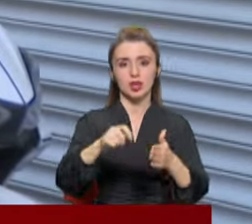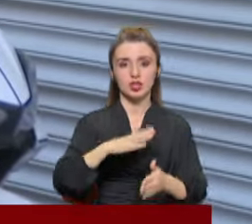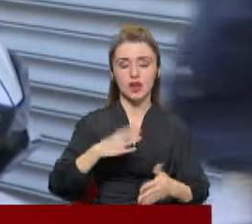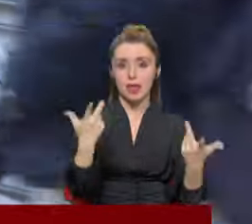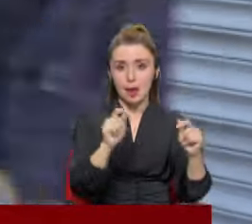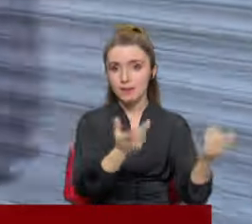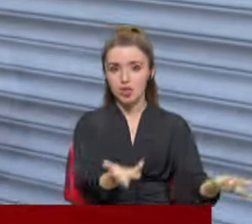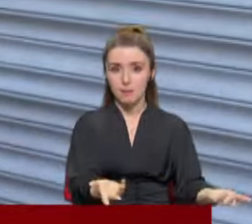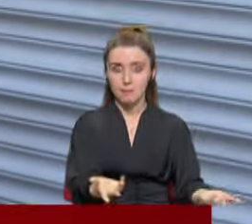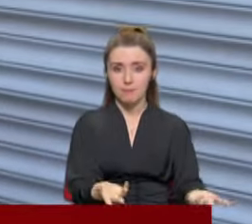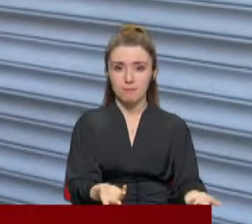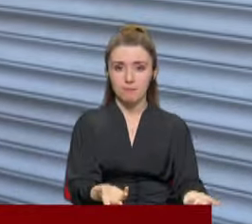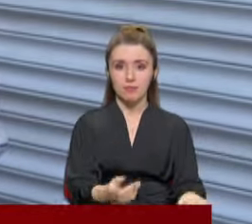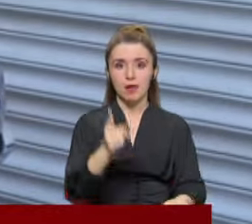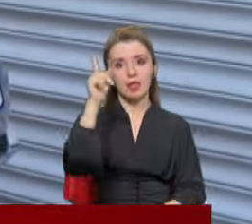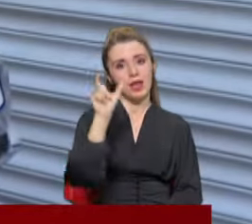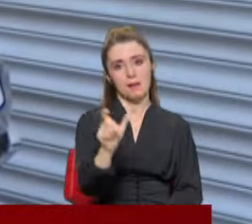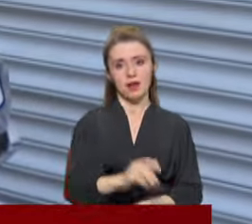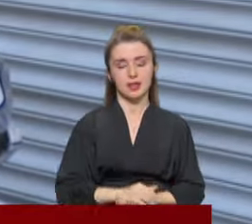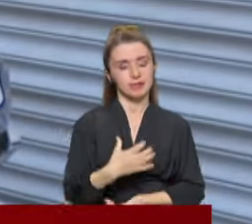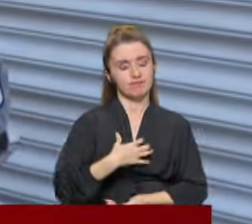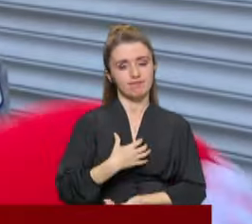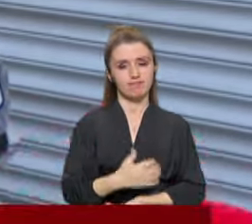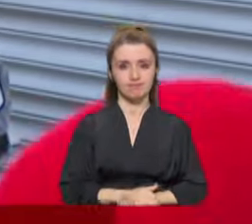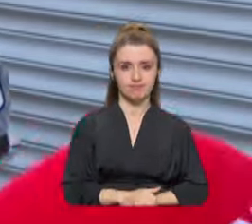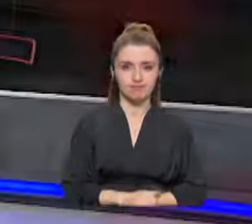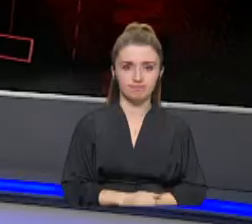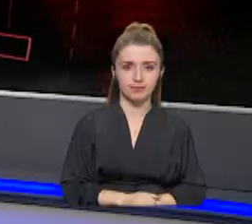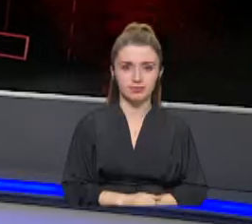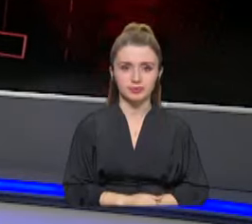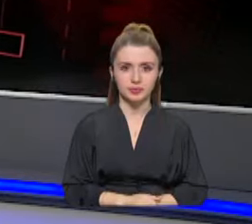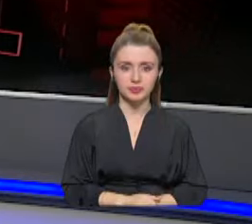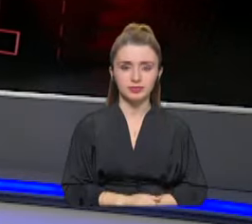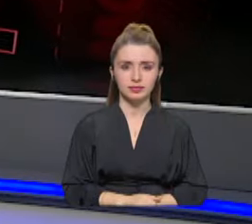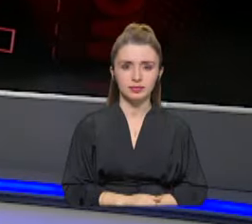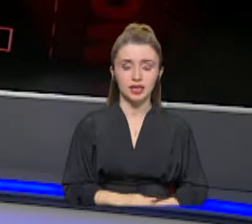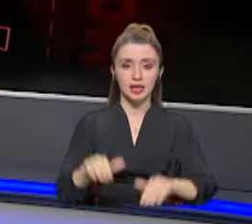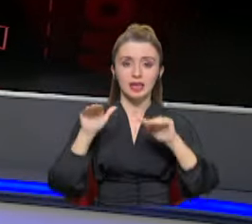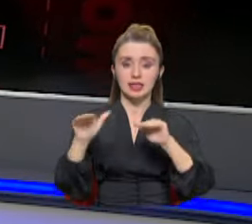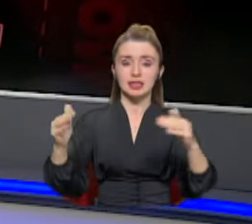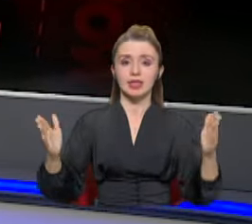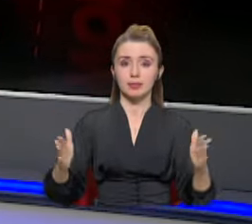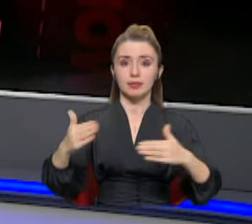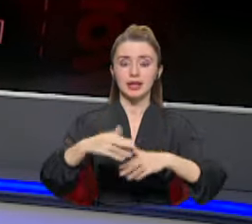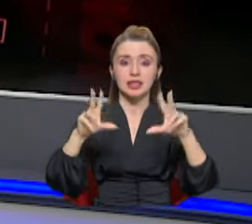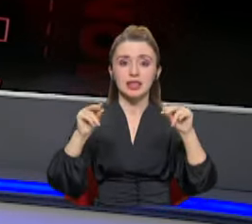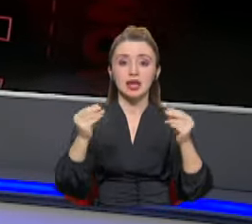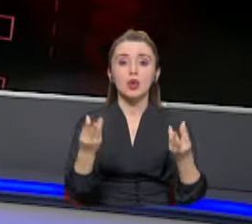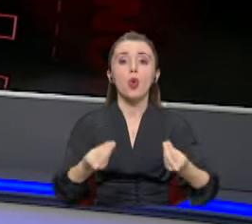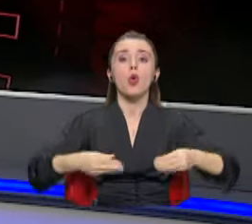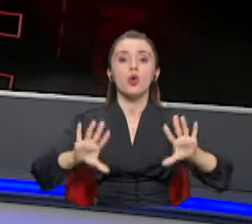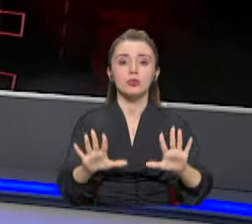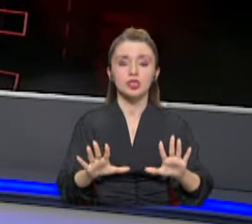ne yapacağız oğlum? Allah'a emanet edeceğiz kendimizi. bu destek paketinin yeterli